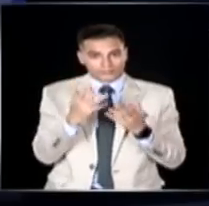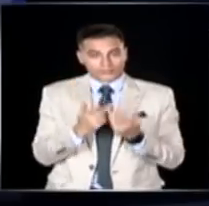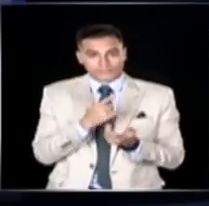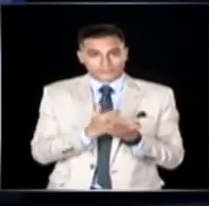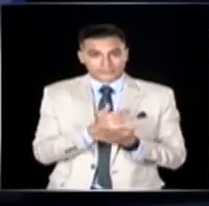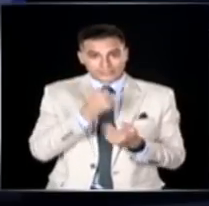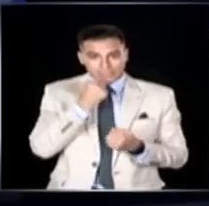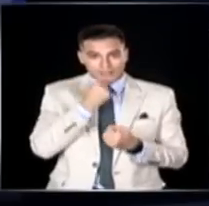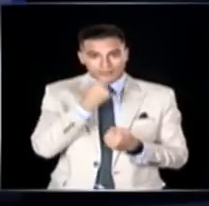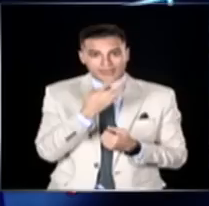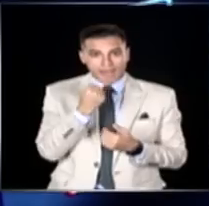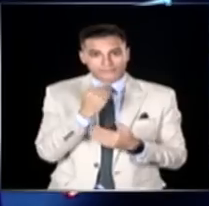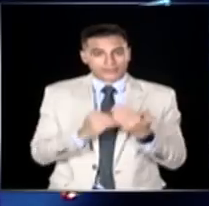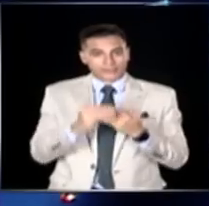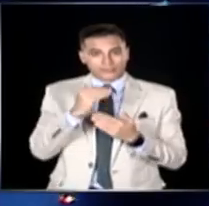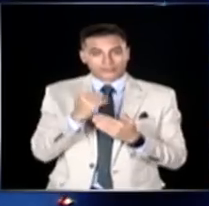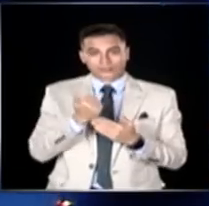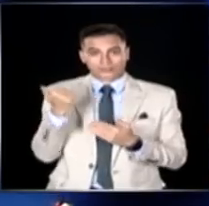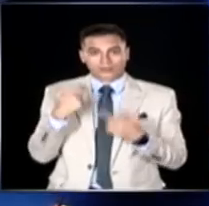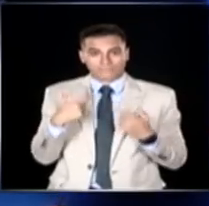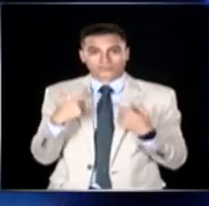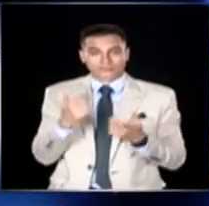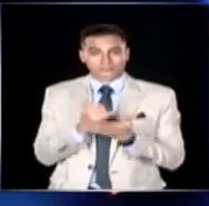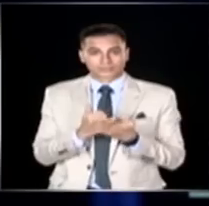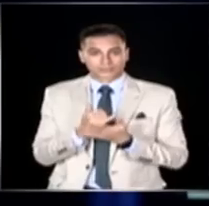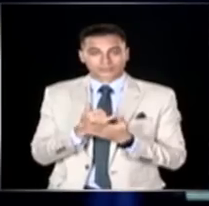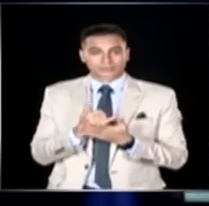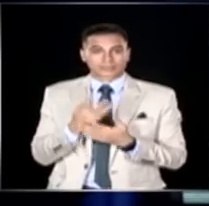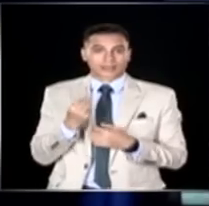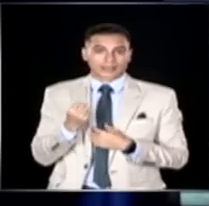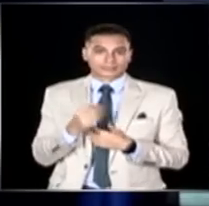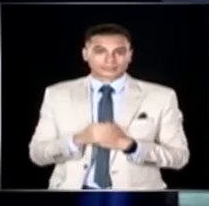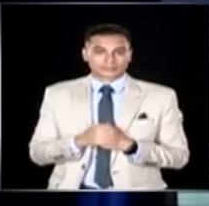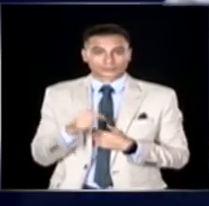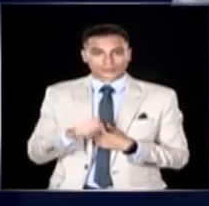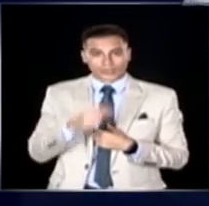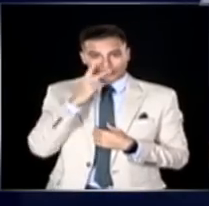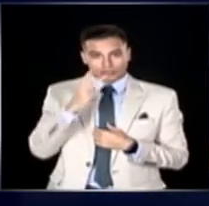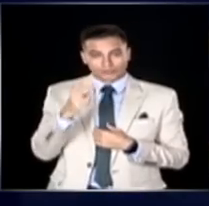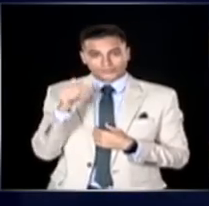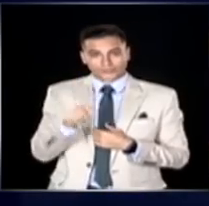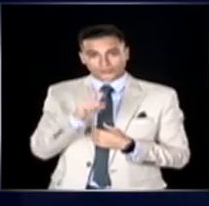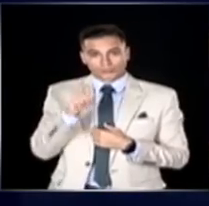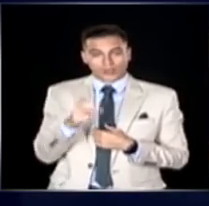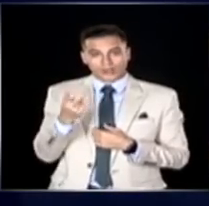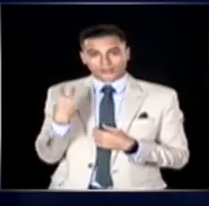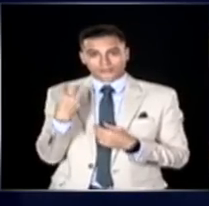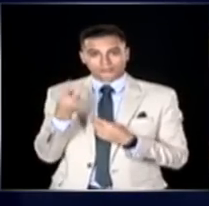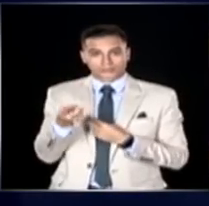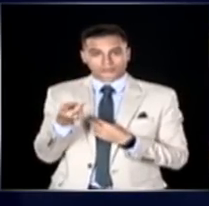المنيا متقدمين 40 نقطة، الشيماء 30. الشيماء عندنا